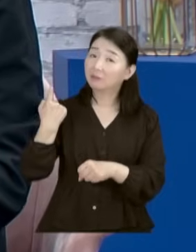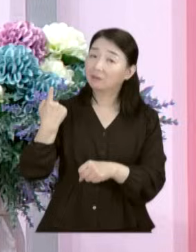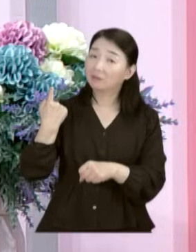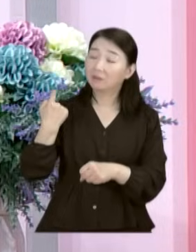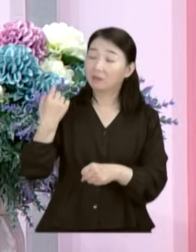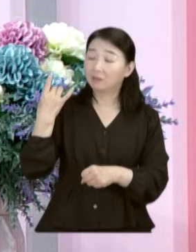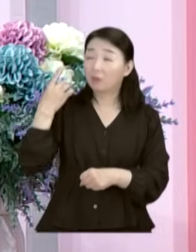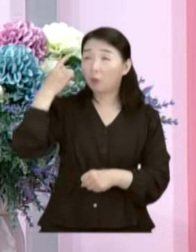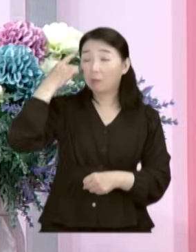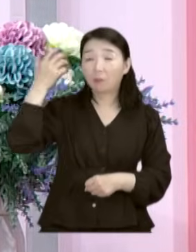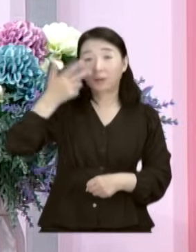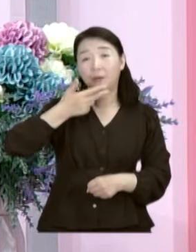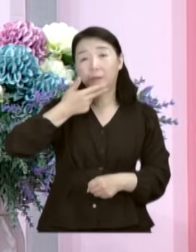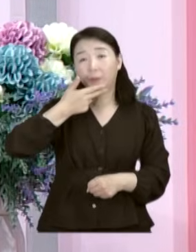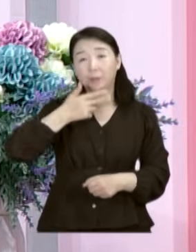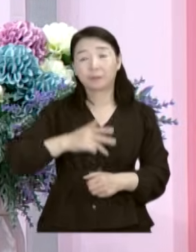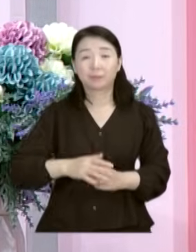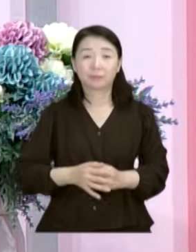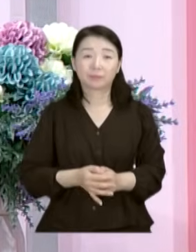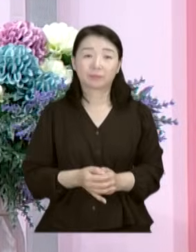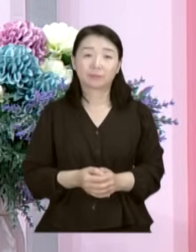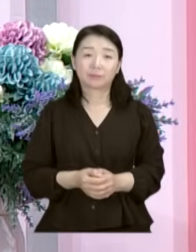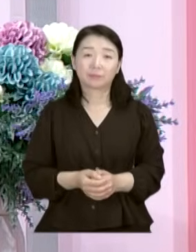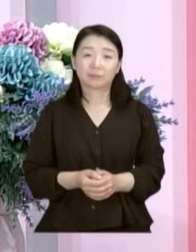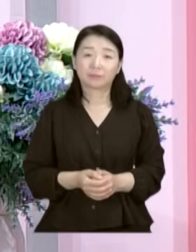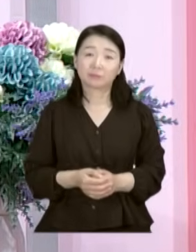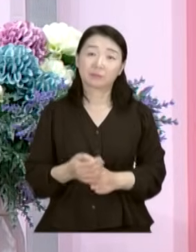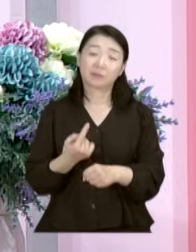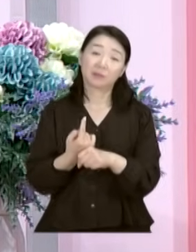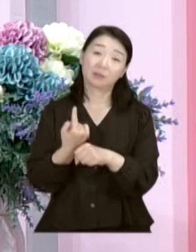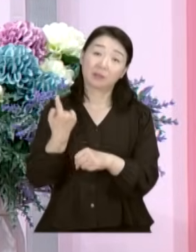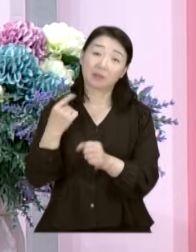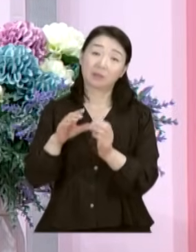작년에 원래 제가 두통이 없어요 없는데